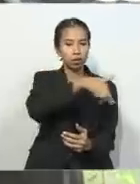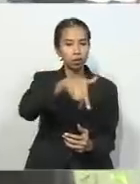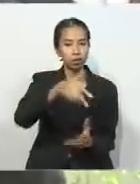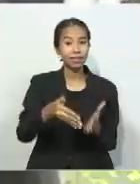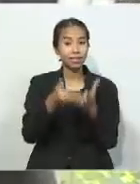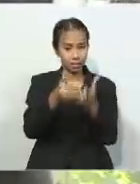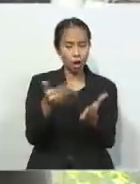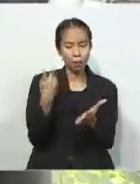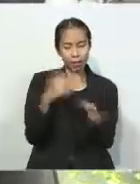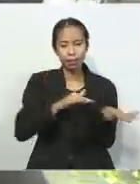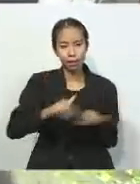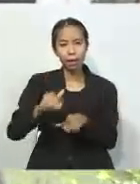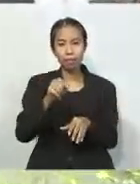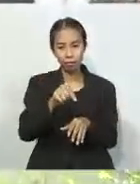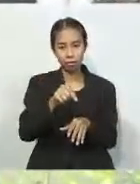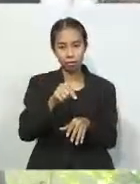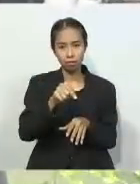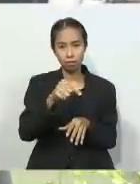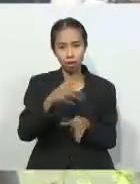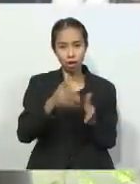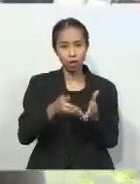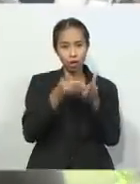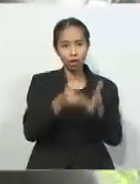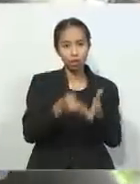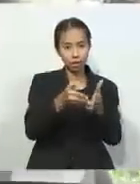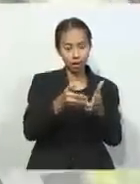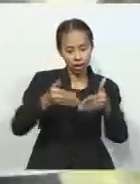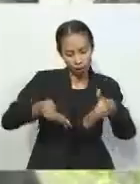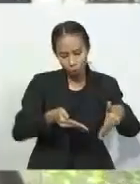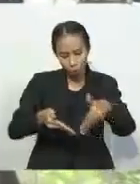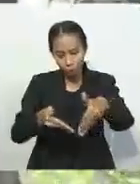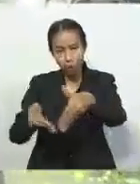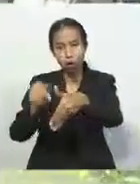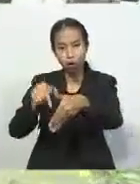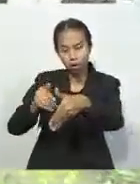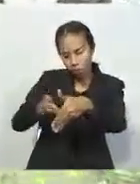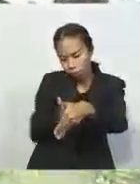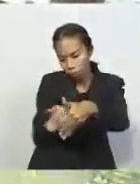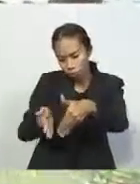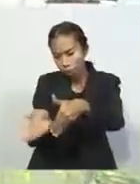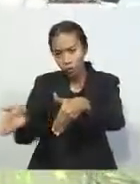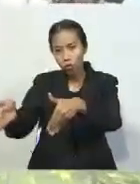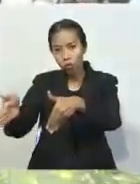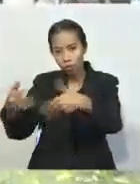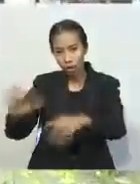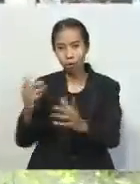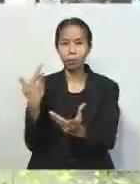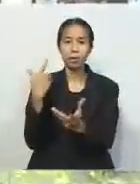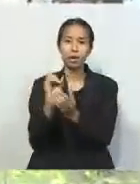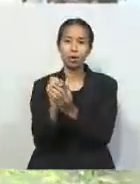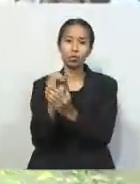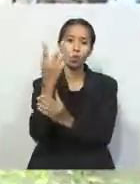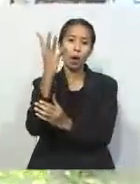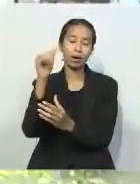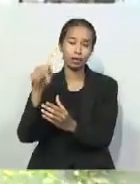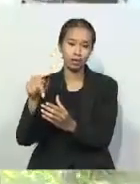ที่เรือที่เดียวไปที่เรือแล้วก็ล่องเรือไปทางแม่น้ำลำคลองแล้วก็ไปอยู่ลังจากลังต้นไม้อ้นไม่อ้นก็เรียกว่าถ้า